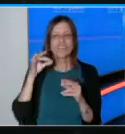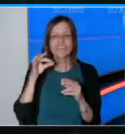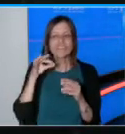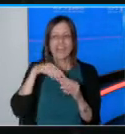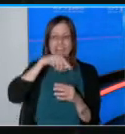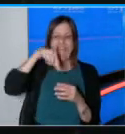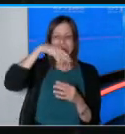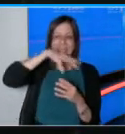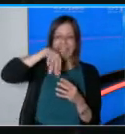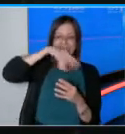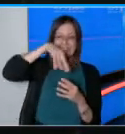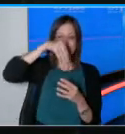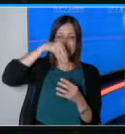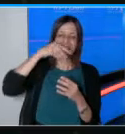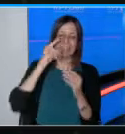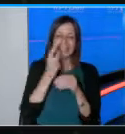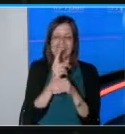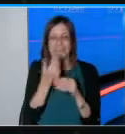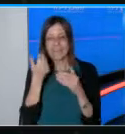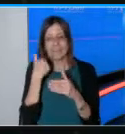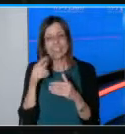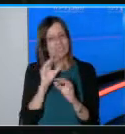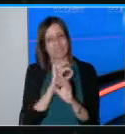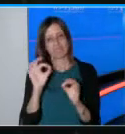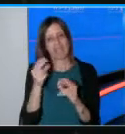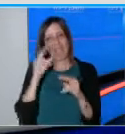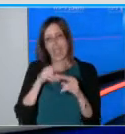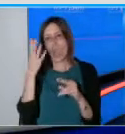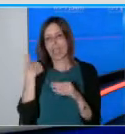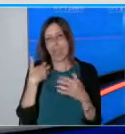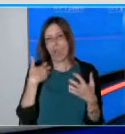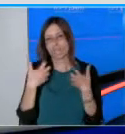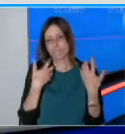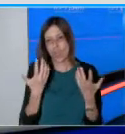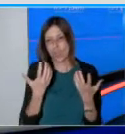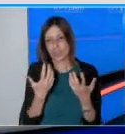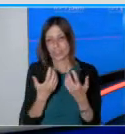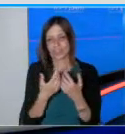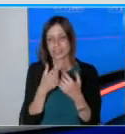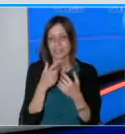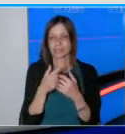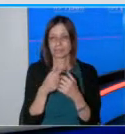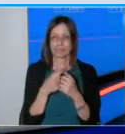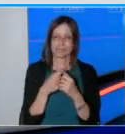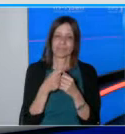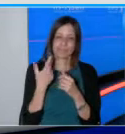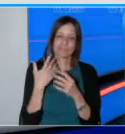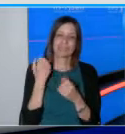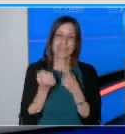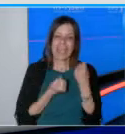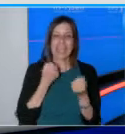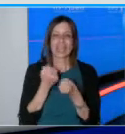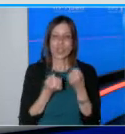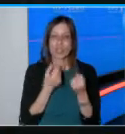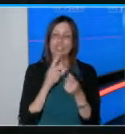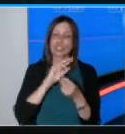שבקצפת שנייה לפני, בשבילי, זה היה כזה... כי תחשוב, כי אחרי זה לא היו הופעות. זהו, בדיוק, זה העניין. גם זאפה, אנרגיות וזה,